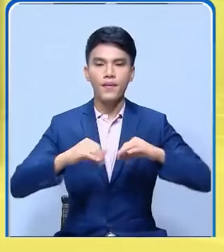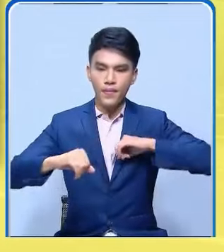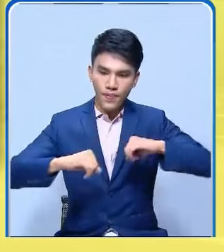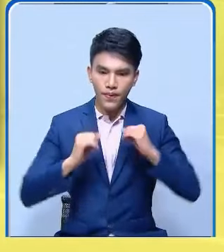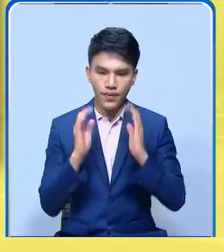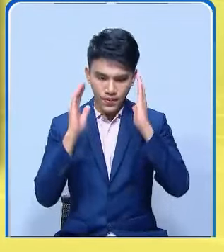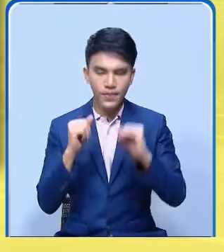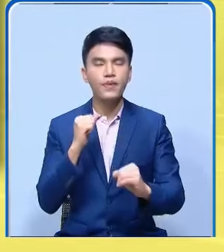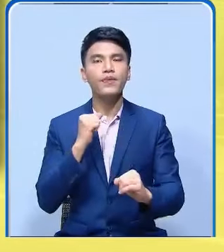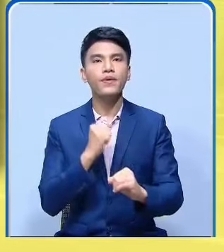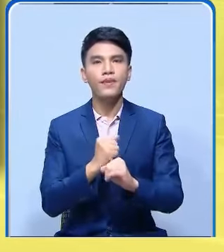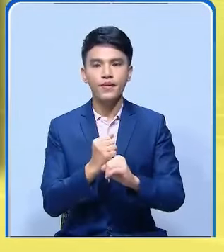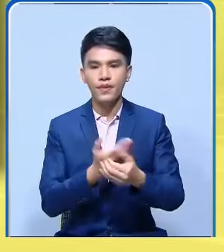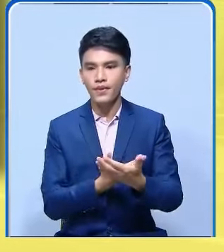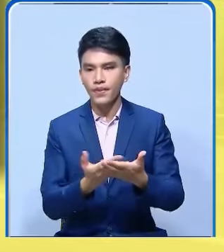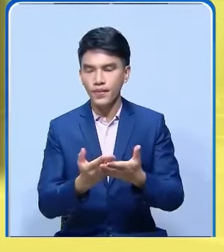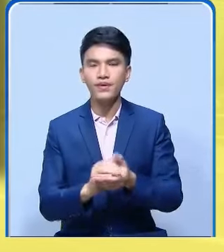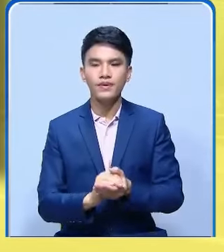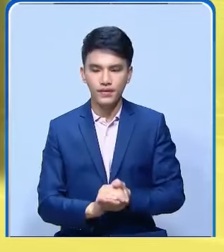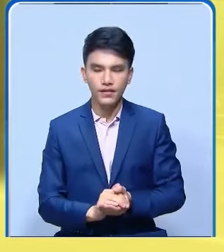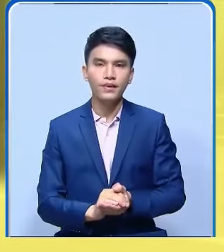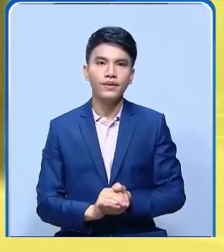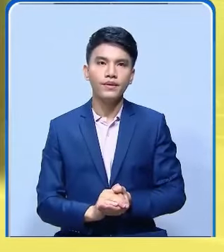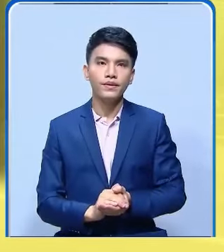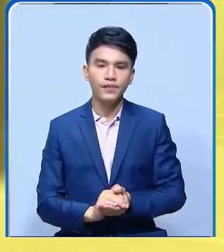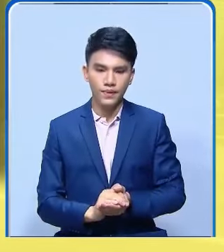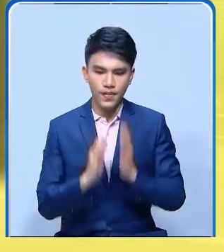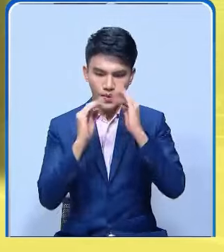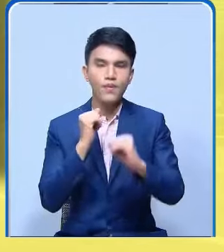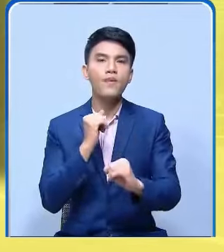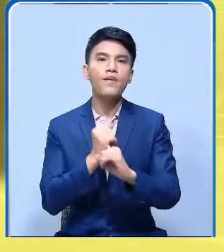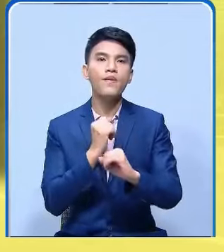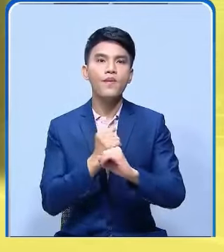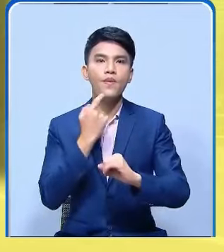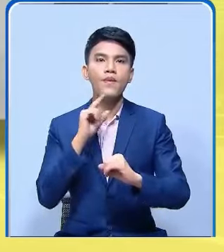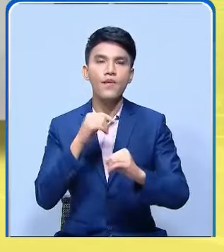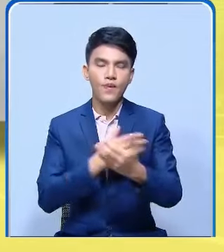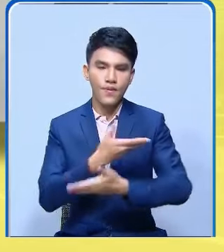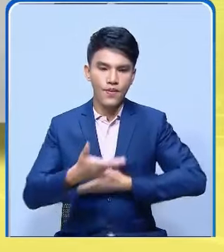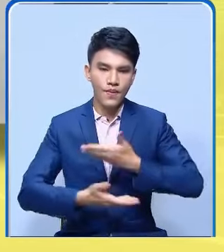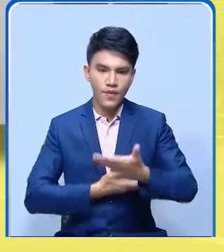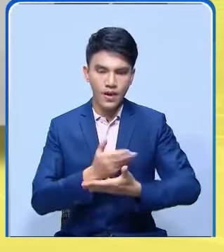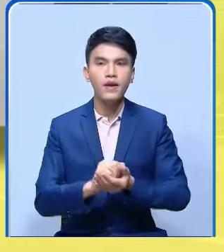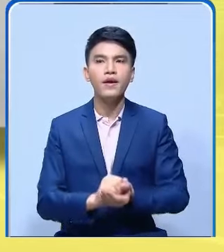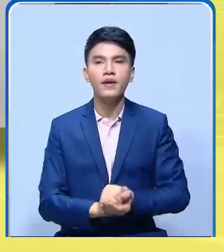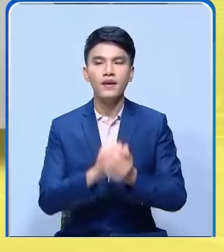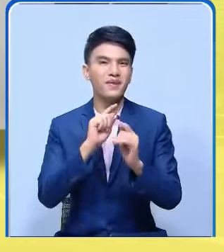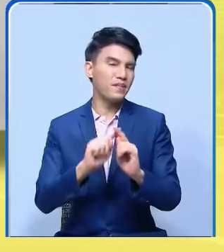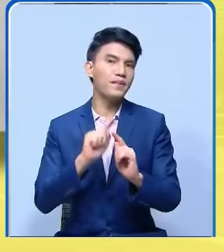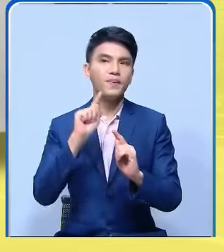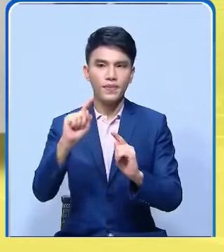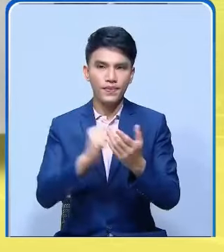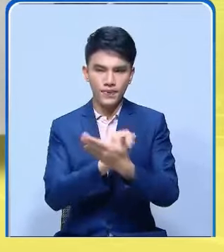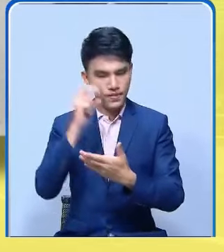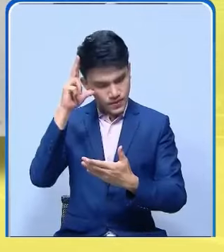านโดยติดต่อซื้อมาจากนายเตี้ยคลองน้ำหูเจ้าหน้าที่จึงแจ้งข้อหาจำหน่ายยาเสพติดให้โทษประเภท1ยาบ้า